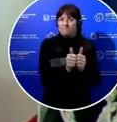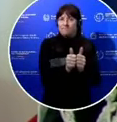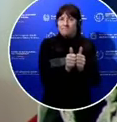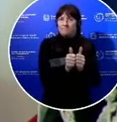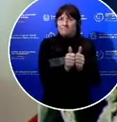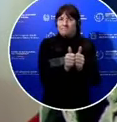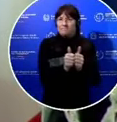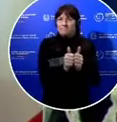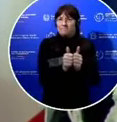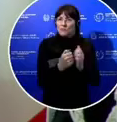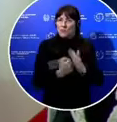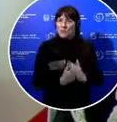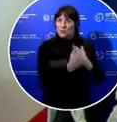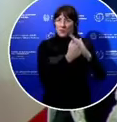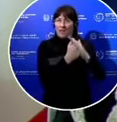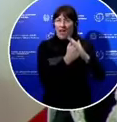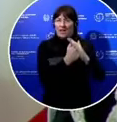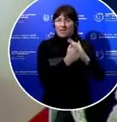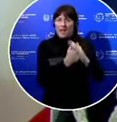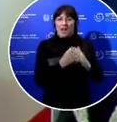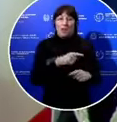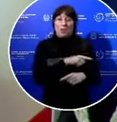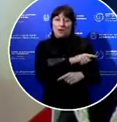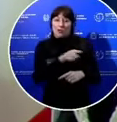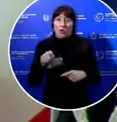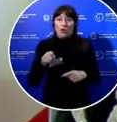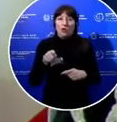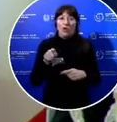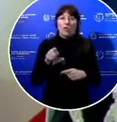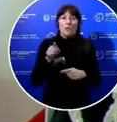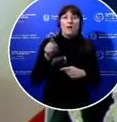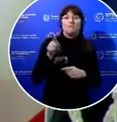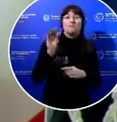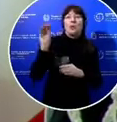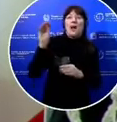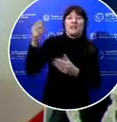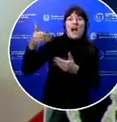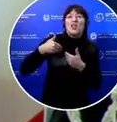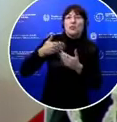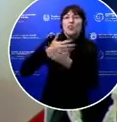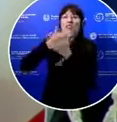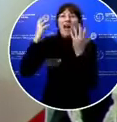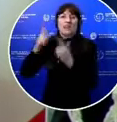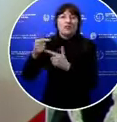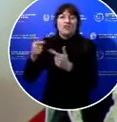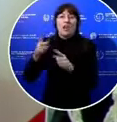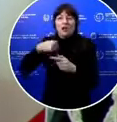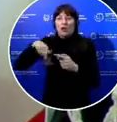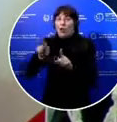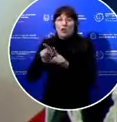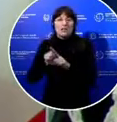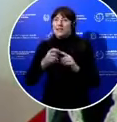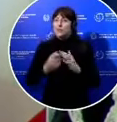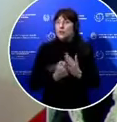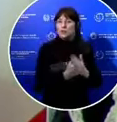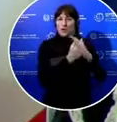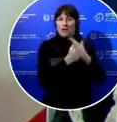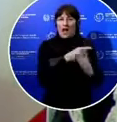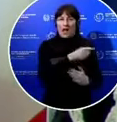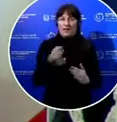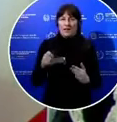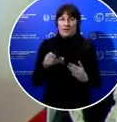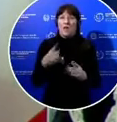grado di sviluppare una domanda chiara di cambiamento. Invece di fare terra bruciata, aiutare